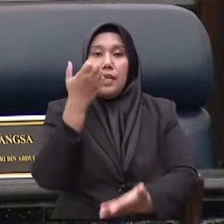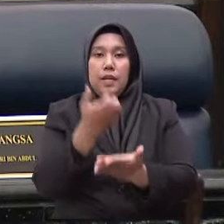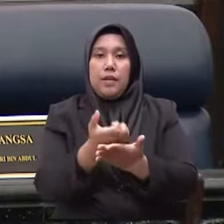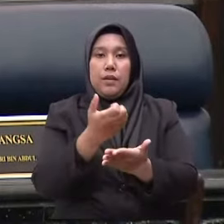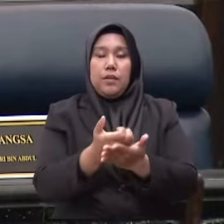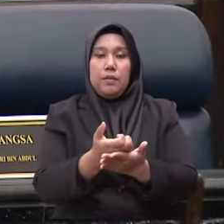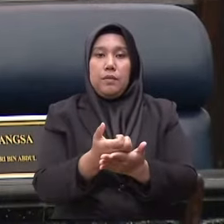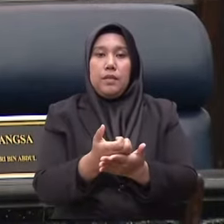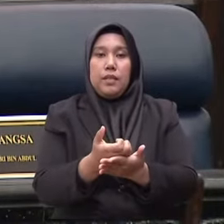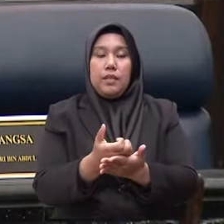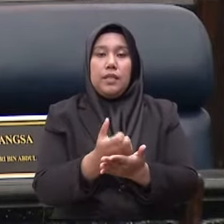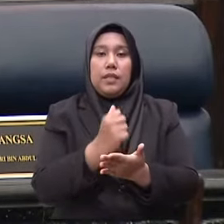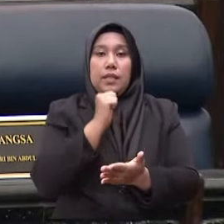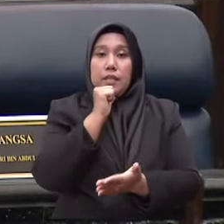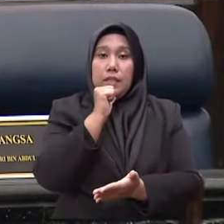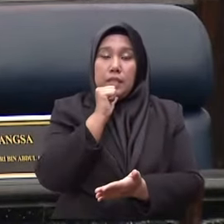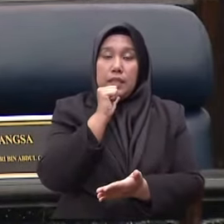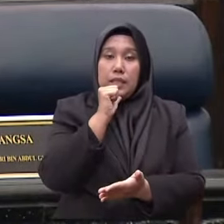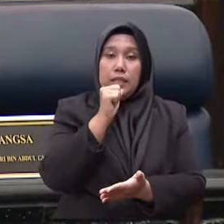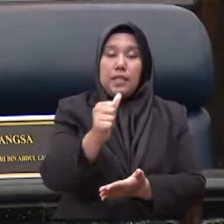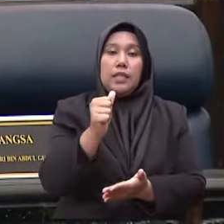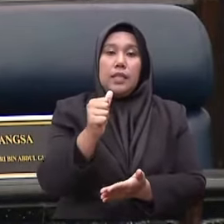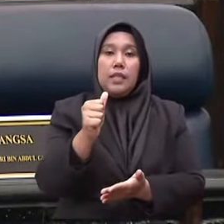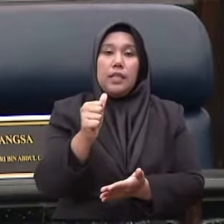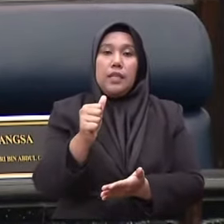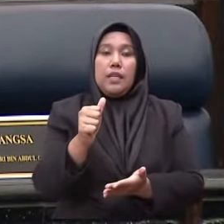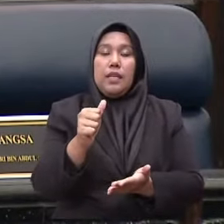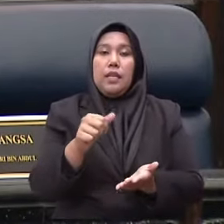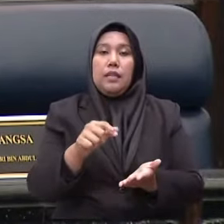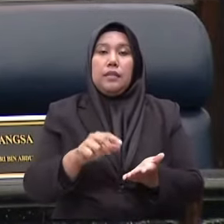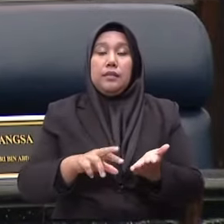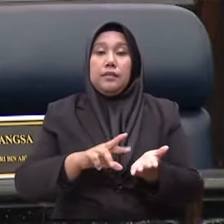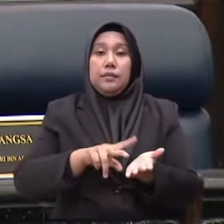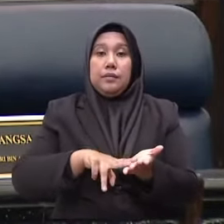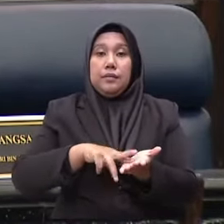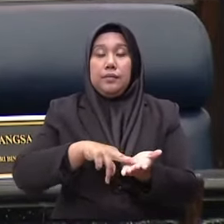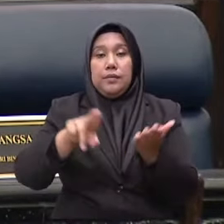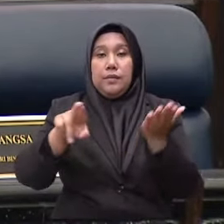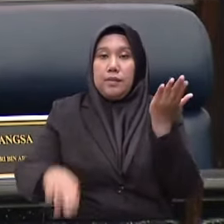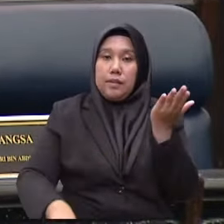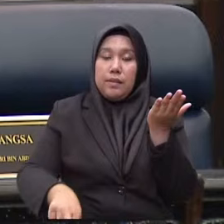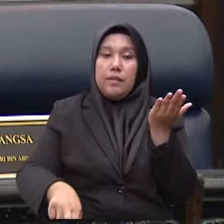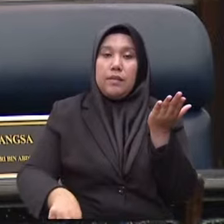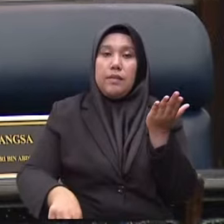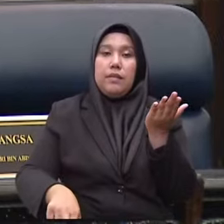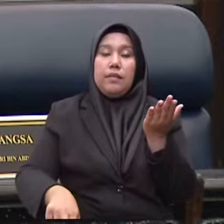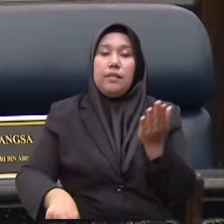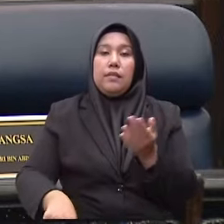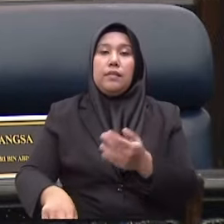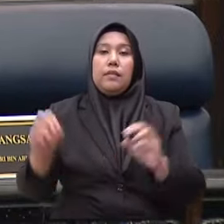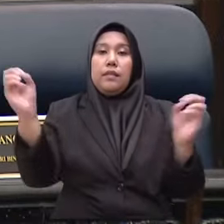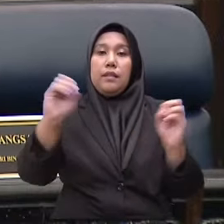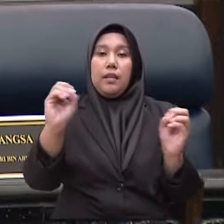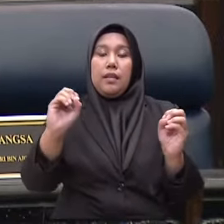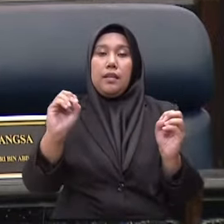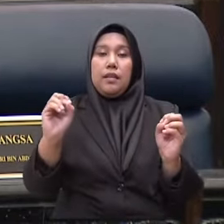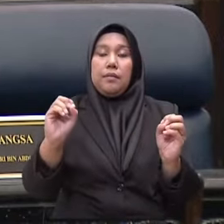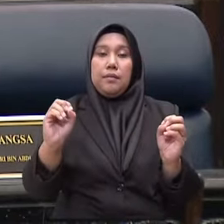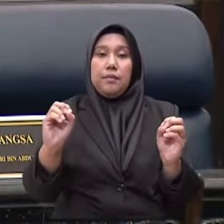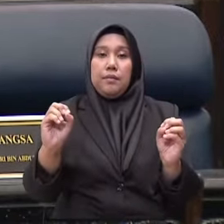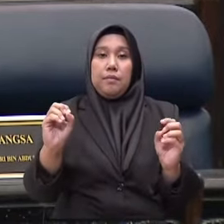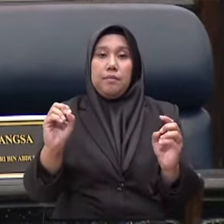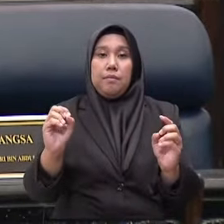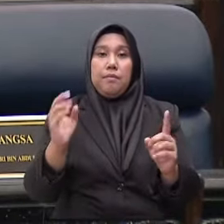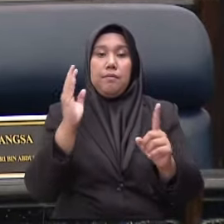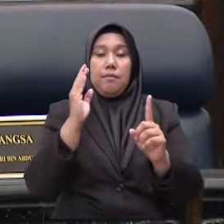tidak terperangkap dengan low growth low value industri yang tidak mempunyai potensi untuk menyumbang